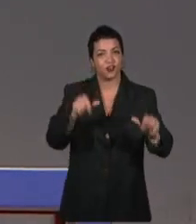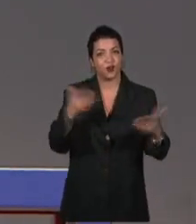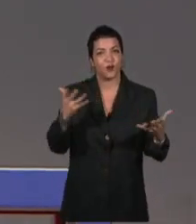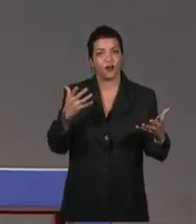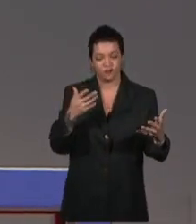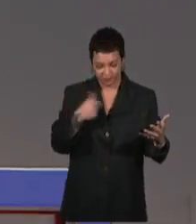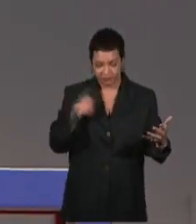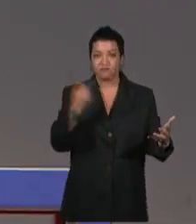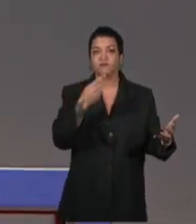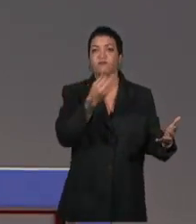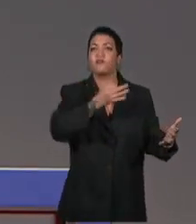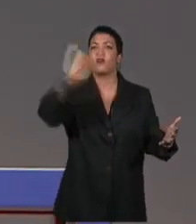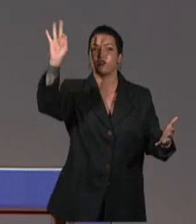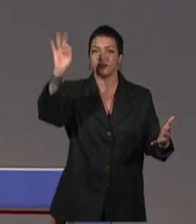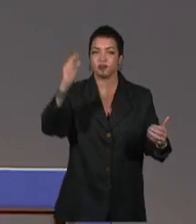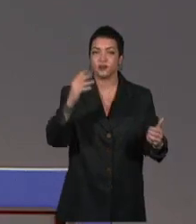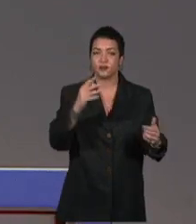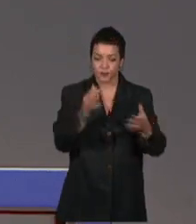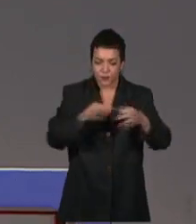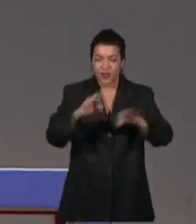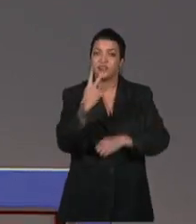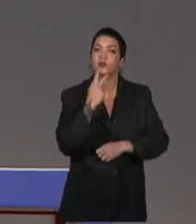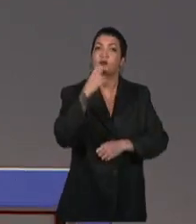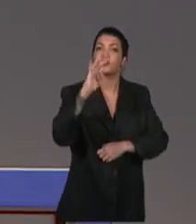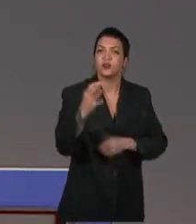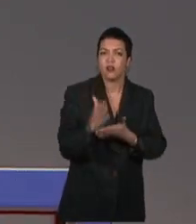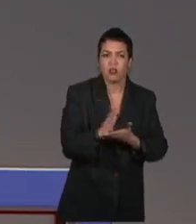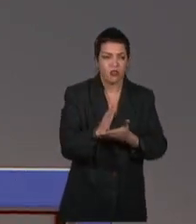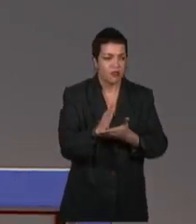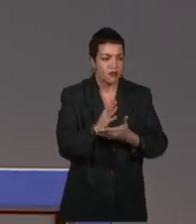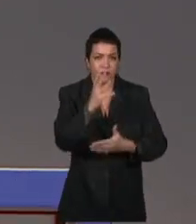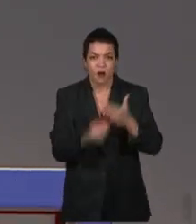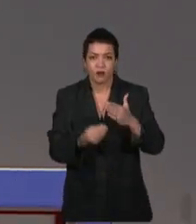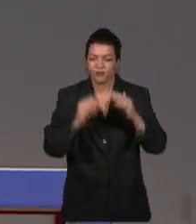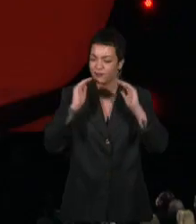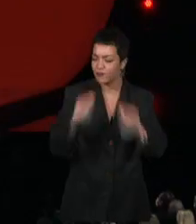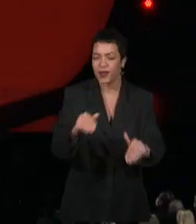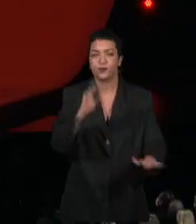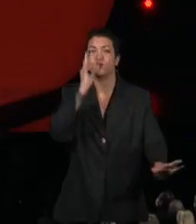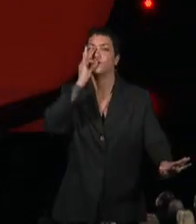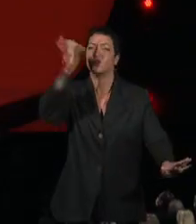Français, citoyens d'un pays qui, malgré ses doutes, ses lacunes, reste splendide.